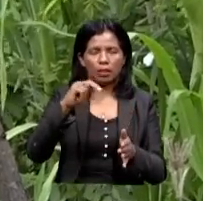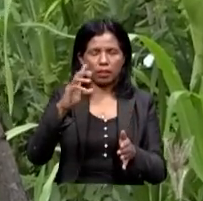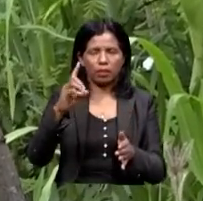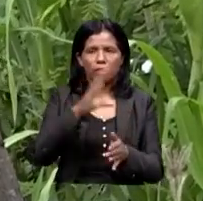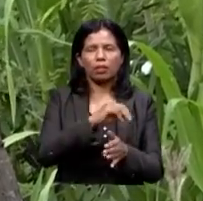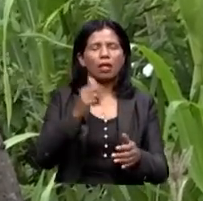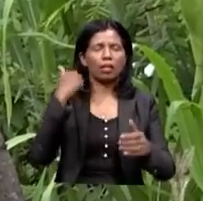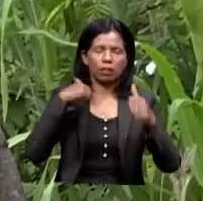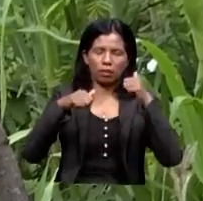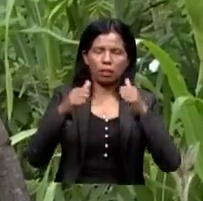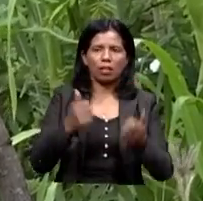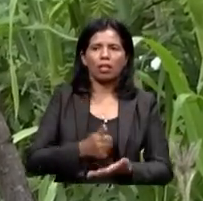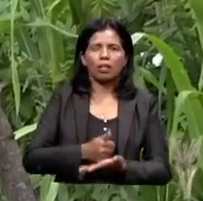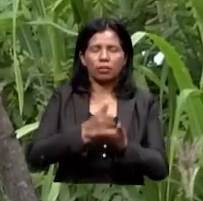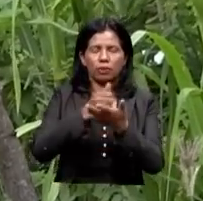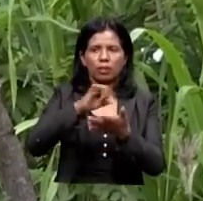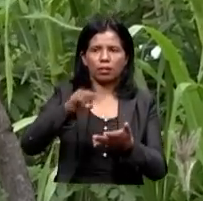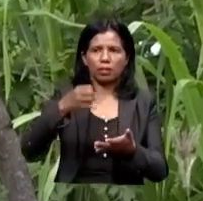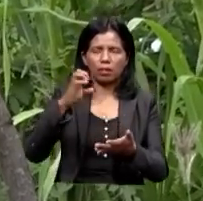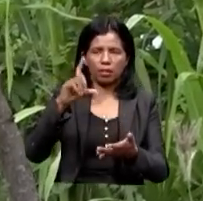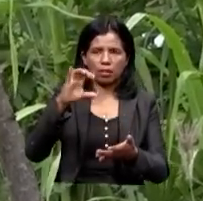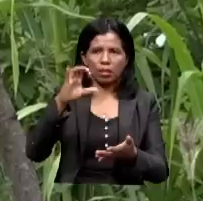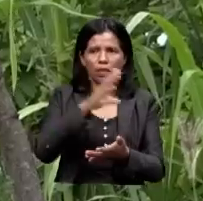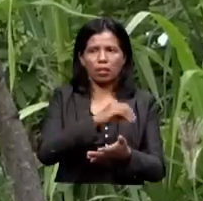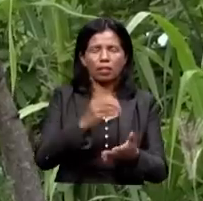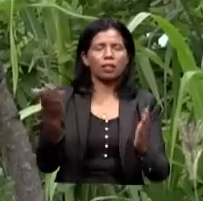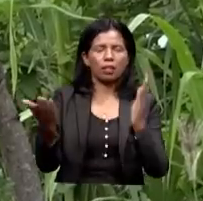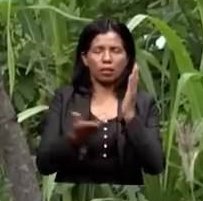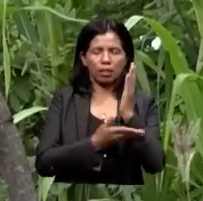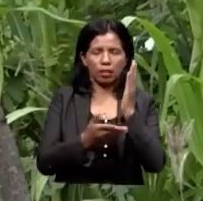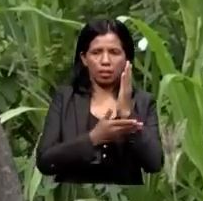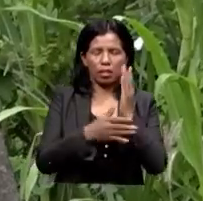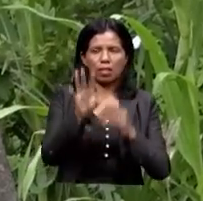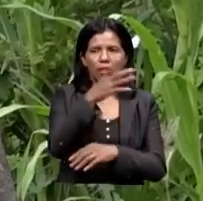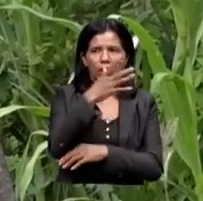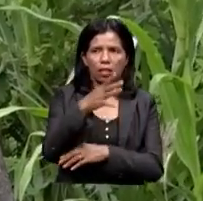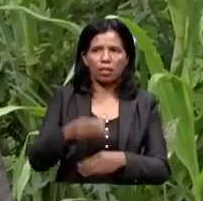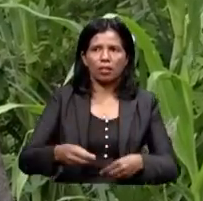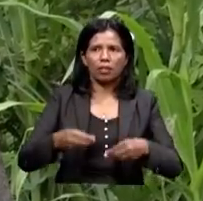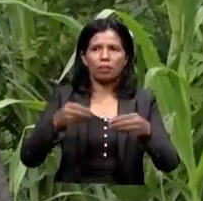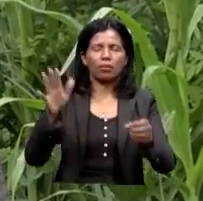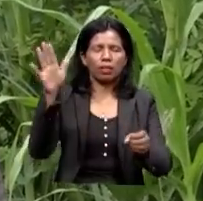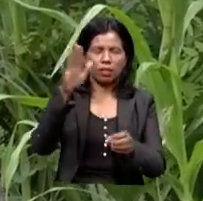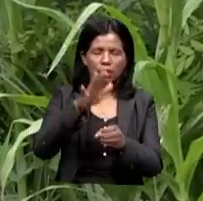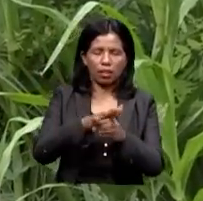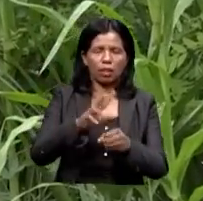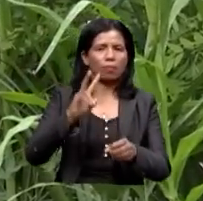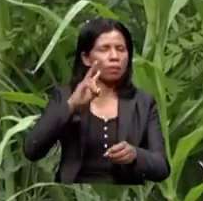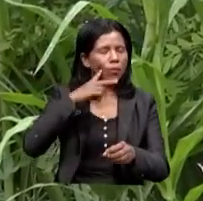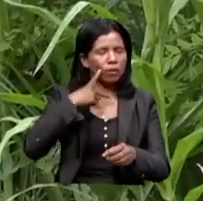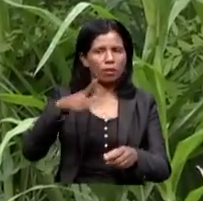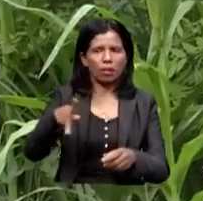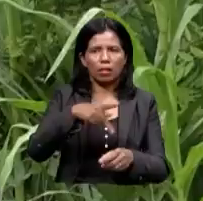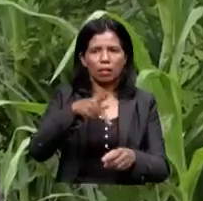azura ni perseira gelia ta ai café tahang. Hodi taka modo kanko nune bayira ema